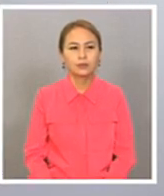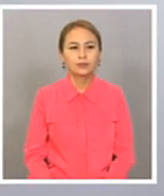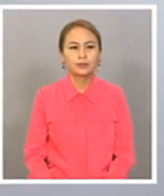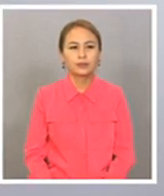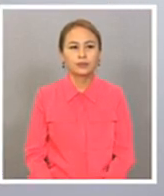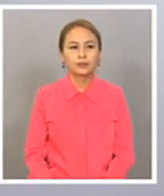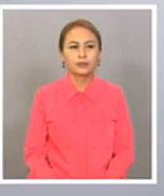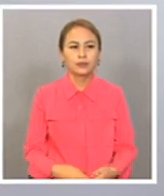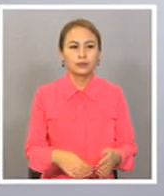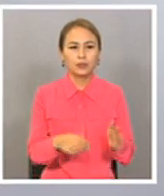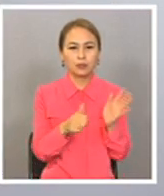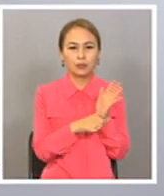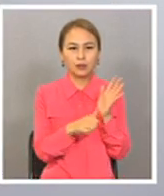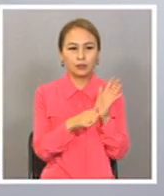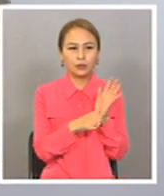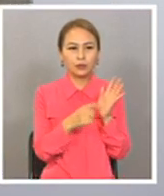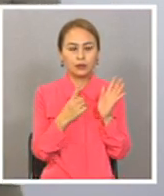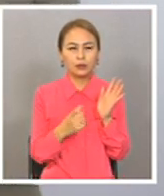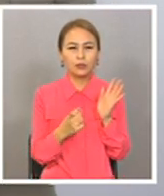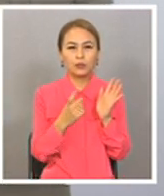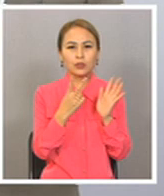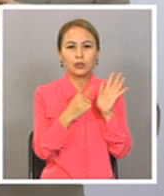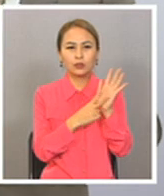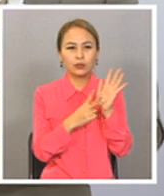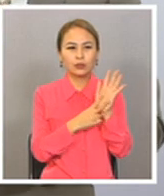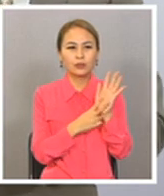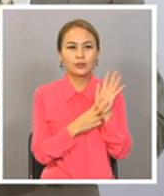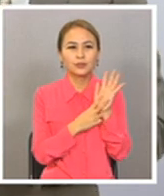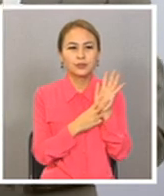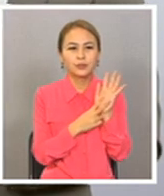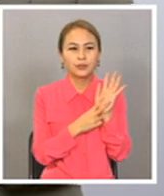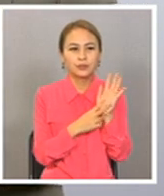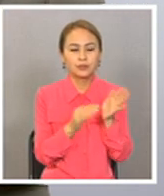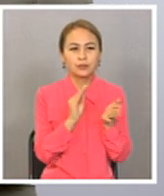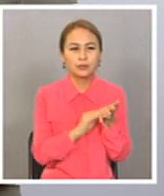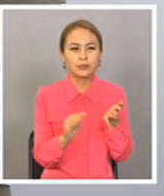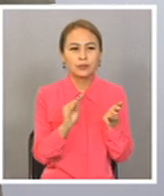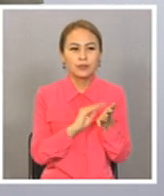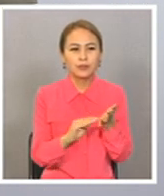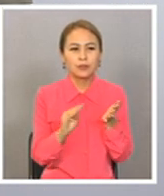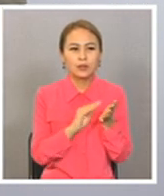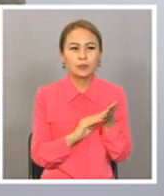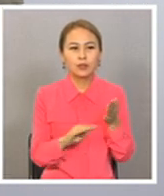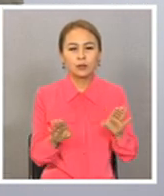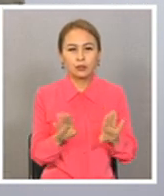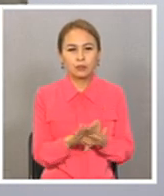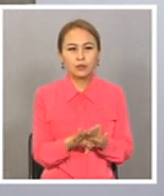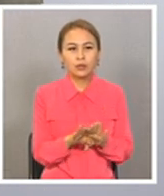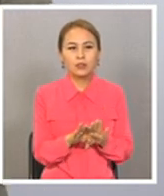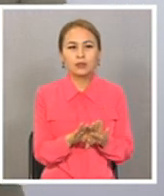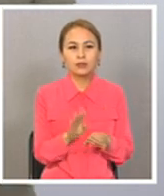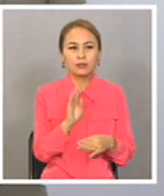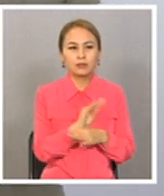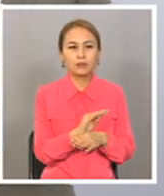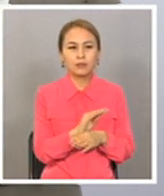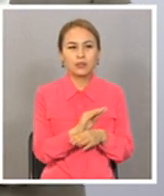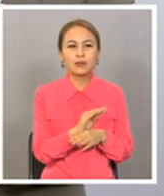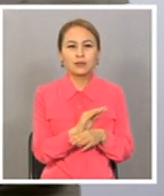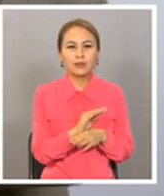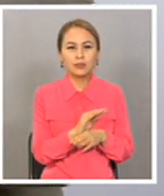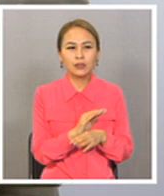бөлігіне 100'ден 7 деп жай бөлшекті тіркеп жазамыз. Сонда 6 бүтін 100'ден 7 деген аралас сан